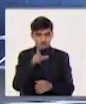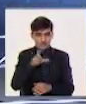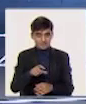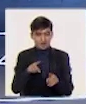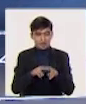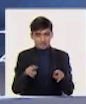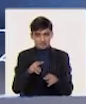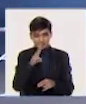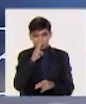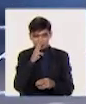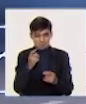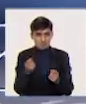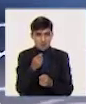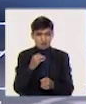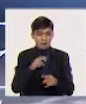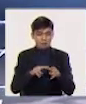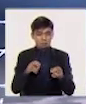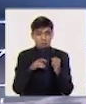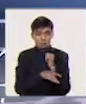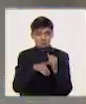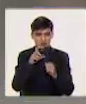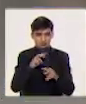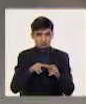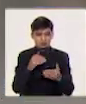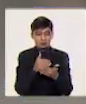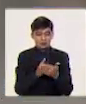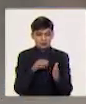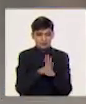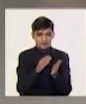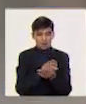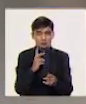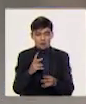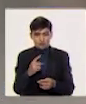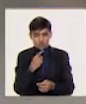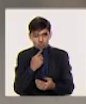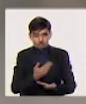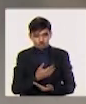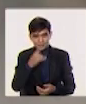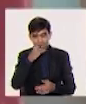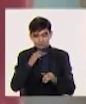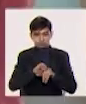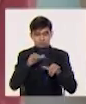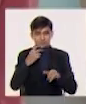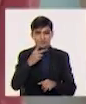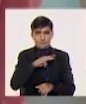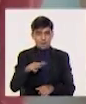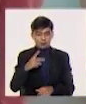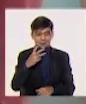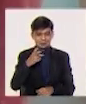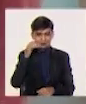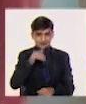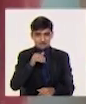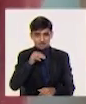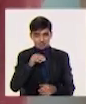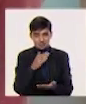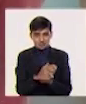кедейлік шегінен төмен азаматтардың қатарына қосылыпты. Осылайша жоқшылықта тұрып жатқан қазақстандықтардың саны 2 миллион 300 мыңға